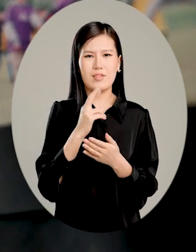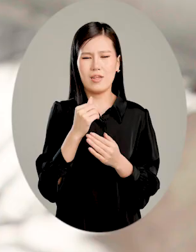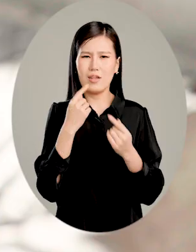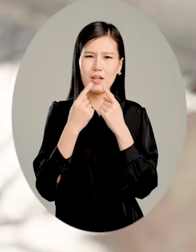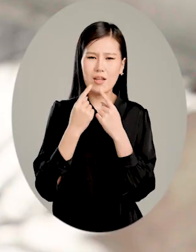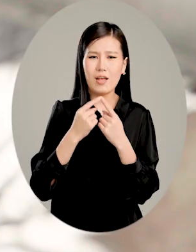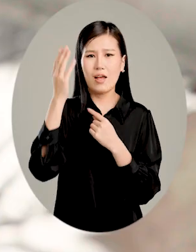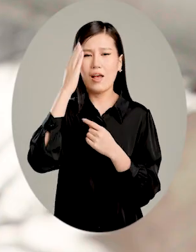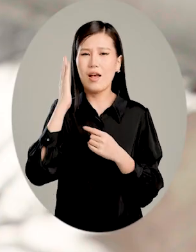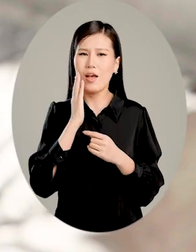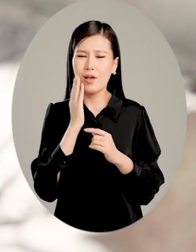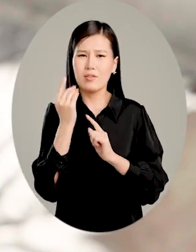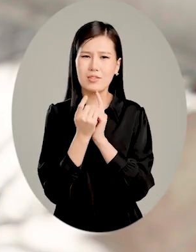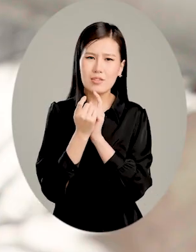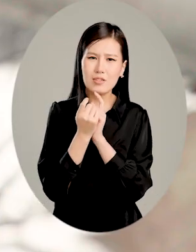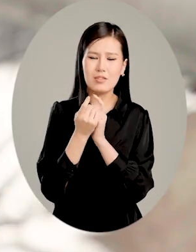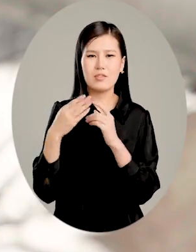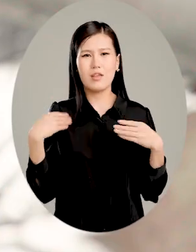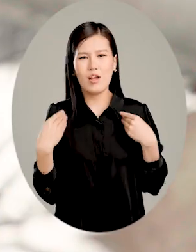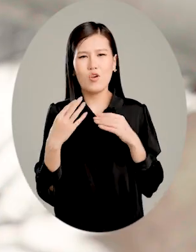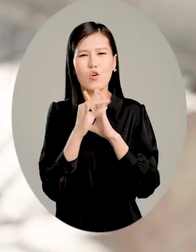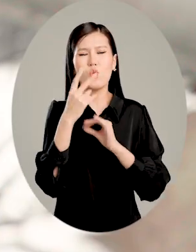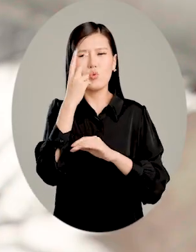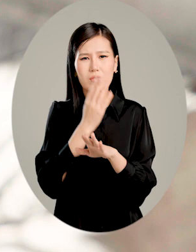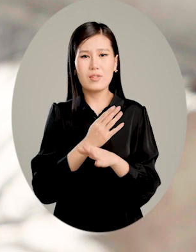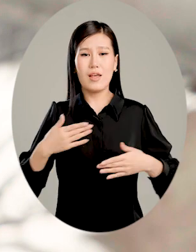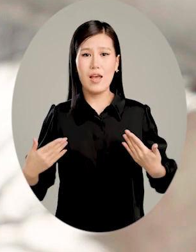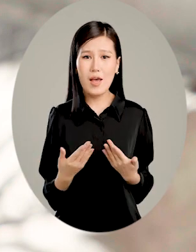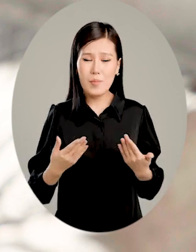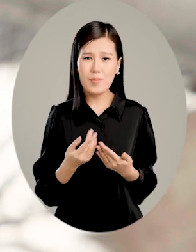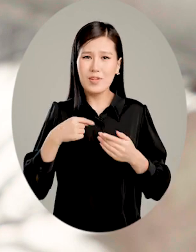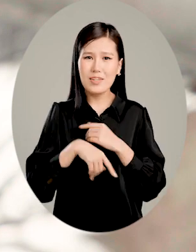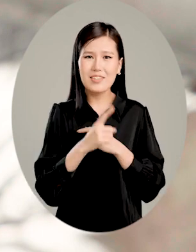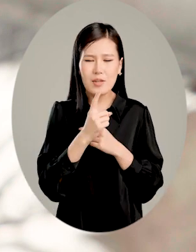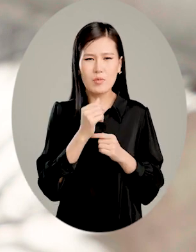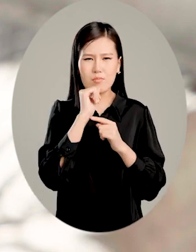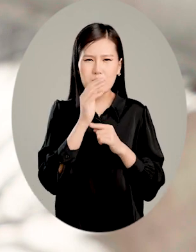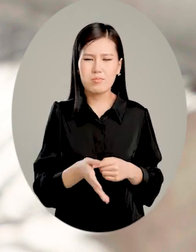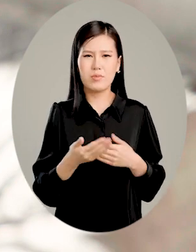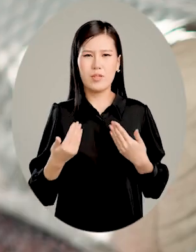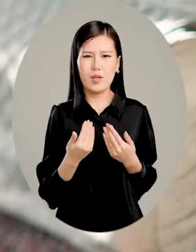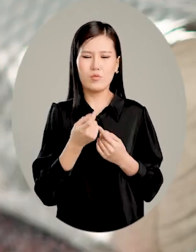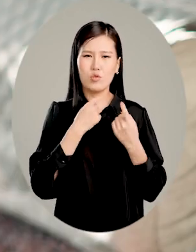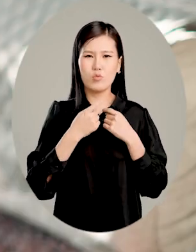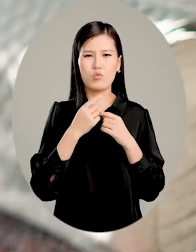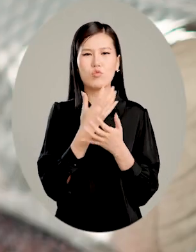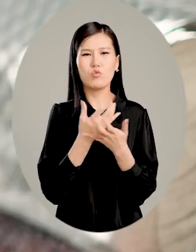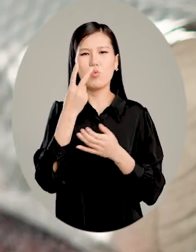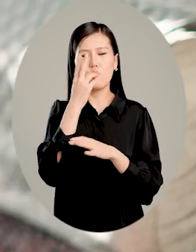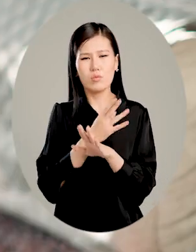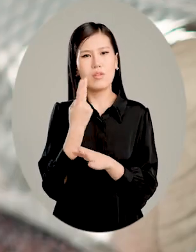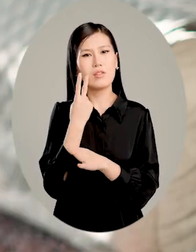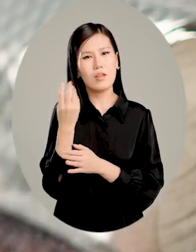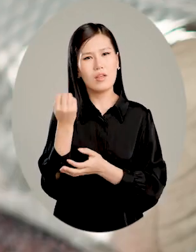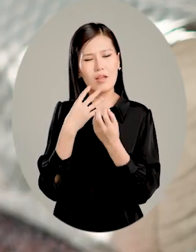даавал амьдралд ингээд янз бүрийн зүйл тохиолдоно амьдрал амар ингээд олон өнгөтэй гэдгийг тэр хоёр ингээд надтай